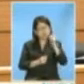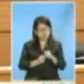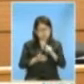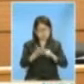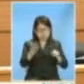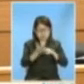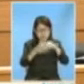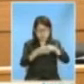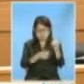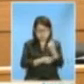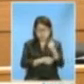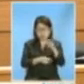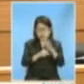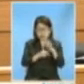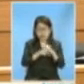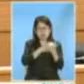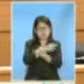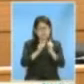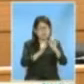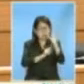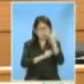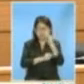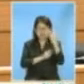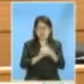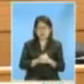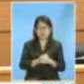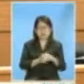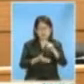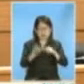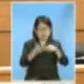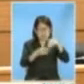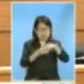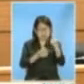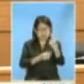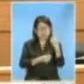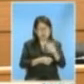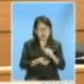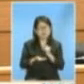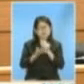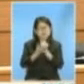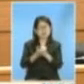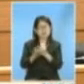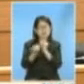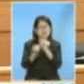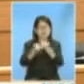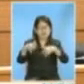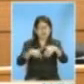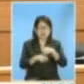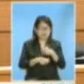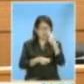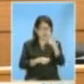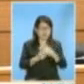การเลือกตั้งอย่างเดียวเพื่อยึดโยงกับพี่น้องประชาชนไม่มีหรอกครับท่านประธานครับผมไปดูครับ